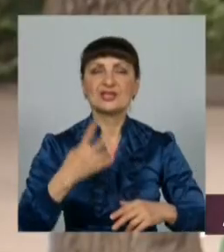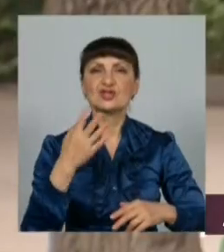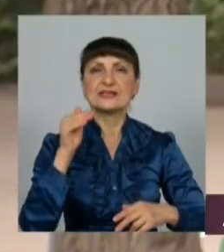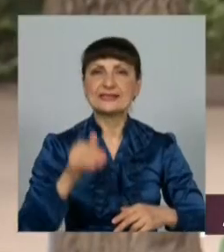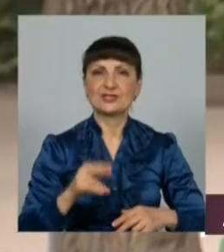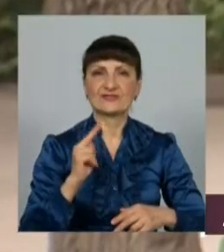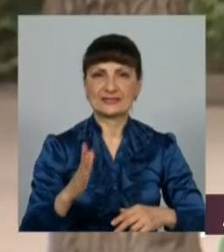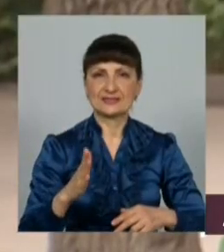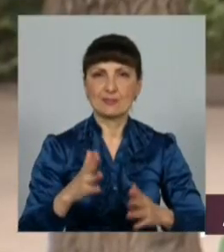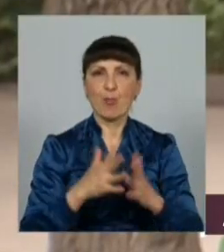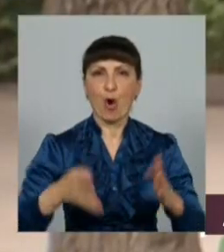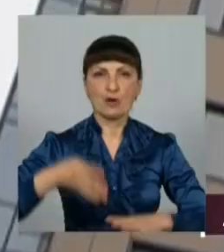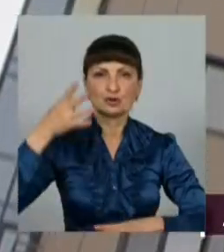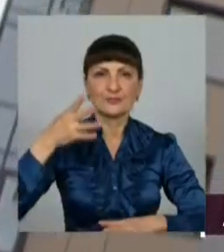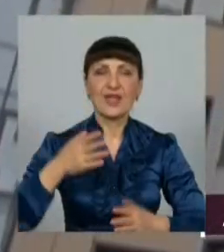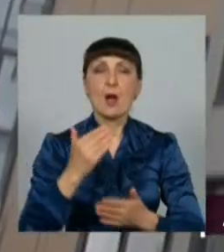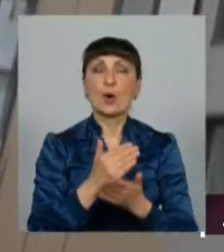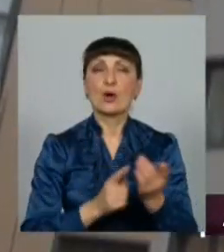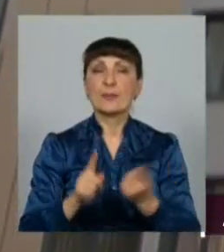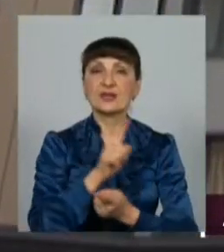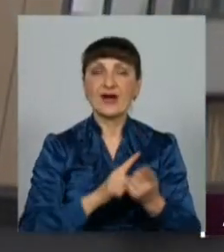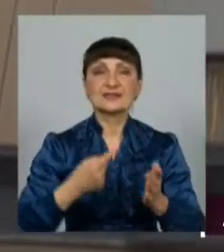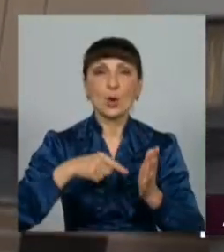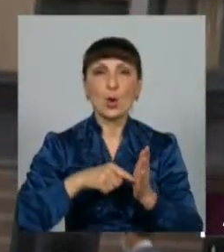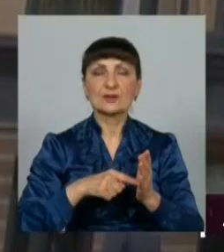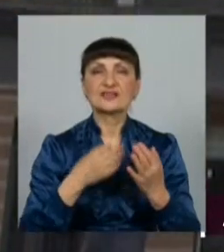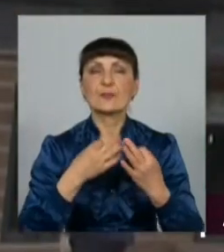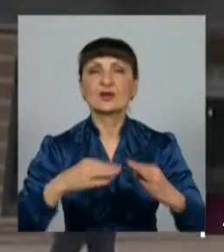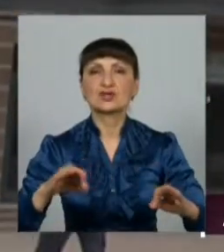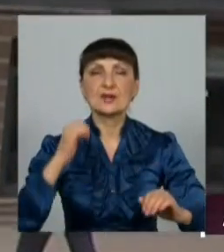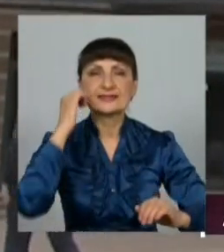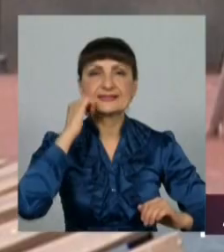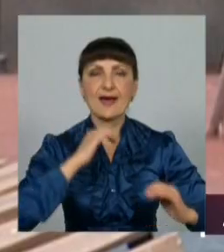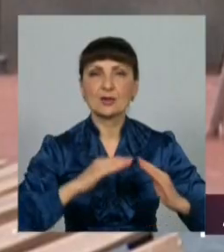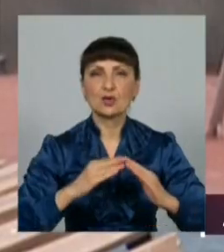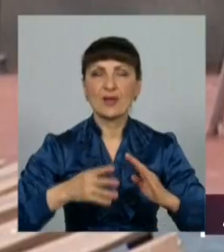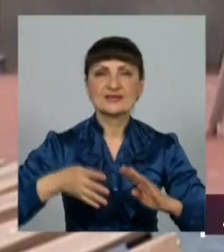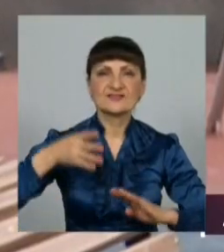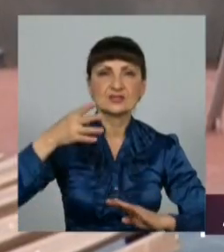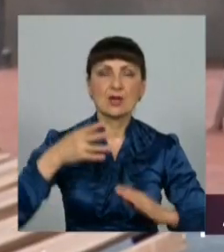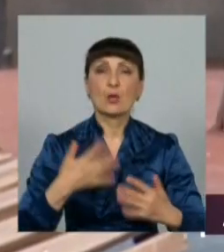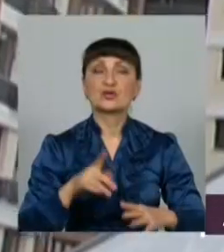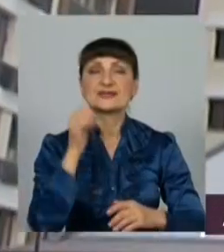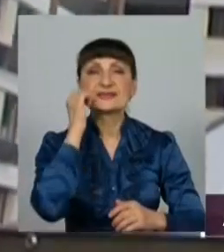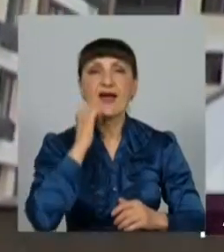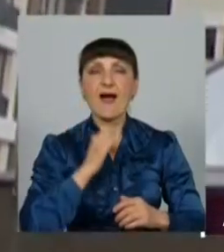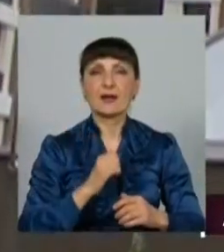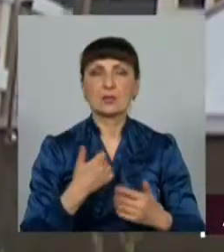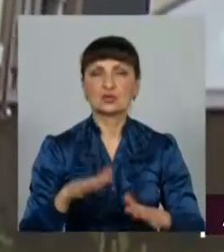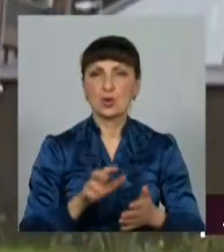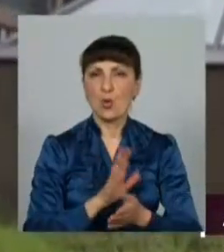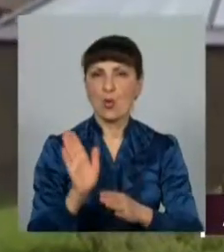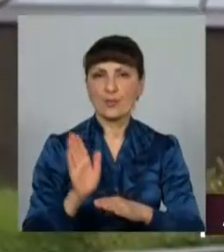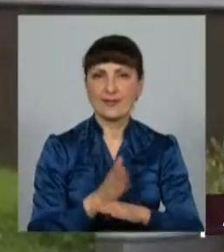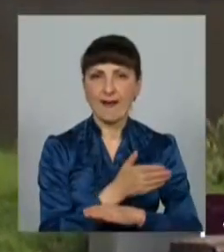тысячи квартир. В рамках программы по реновации мегаполис освобождают от жилых строений с высоким процентом износа основных строительных